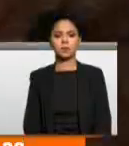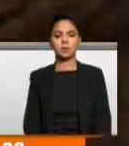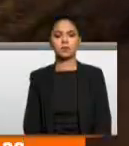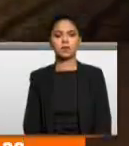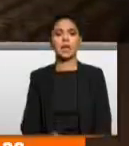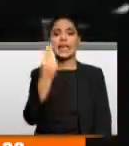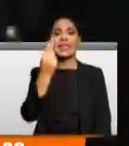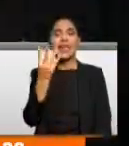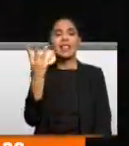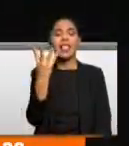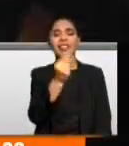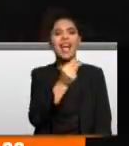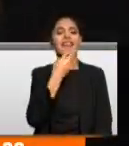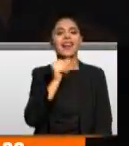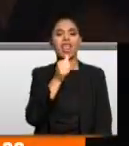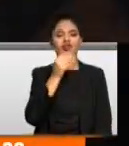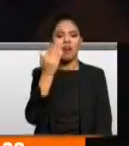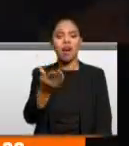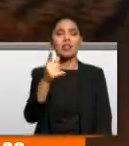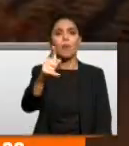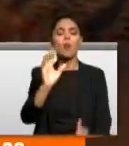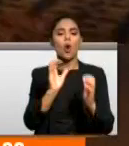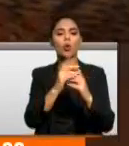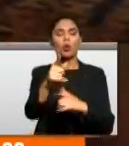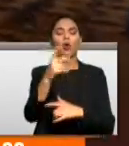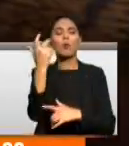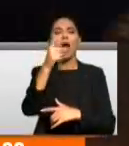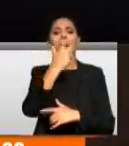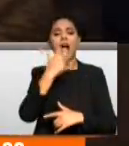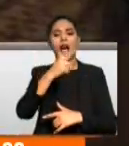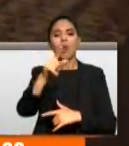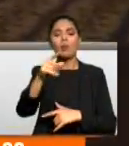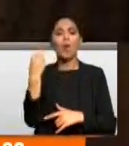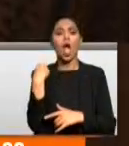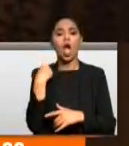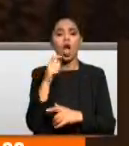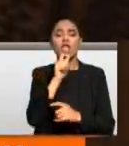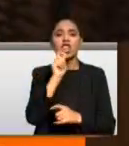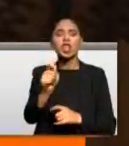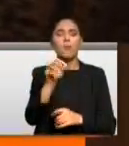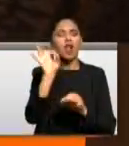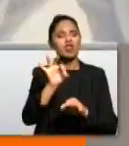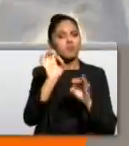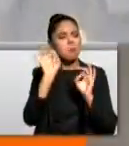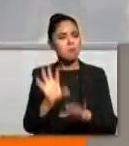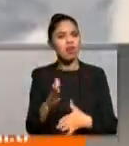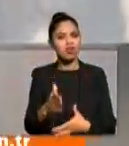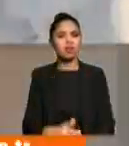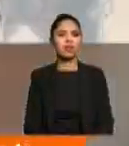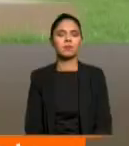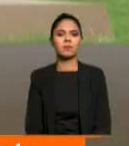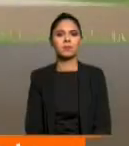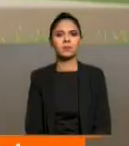Yedi gençten oluşan grubun yeni albümü 20 Kasım'da piyasada olacak. V'nin ön siparişleri şimdiden alınmaya başladı.